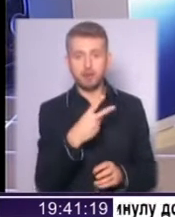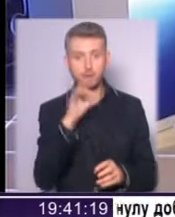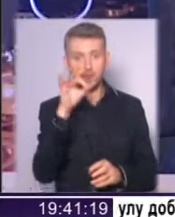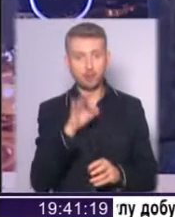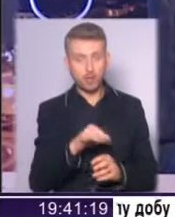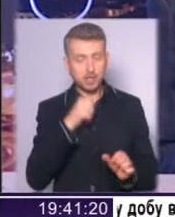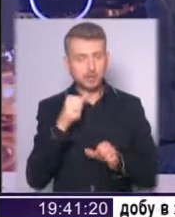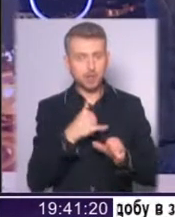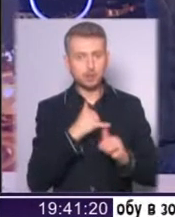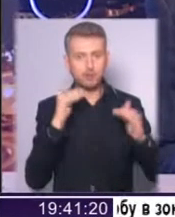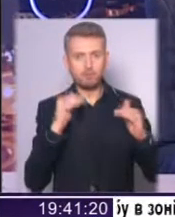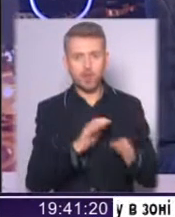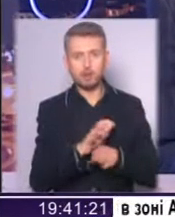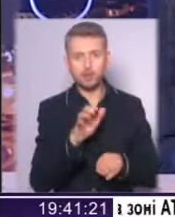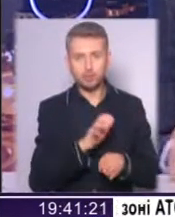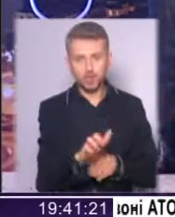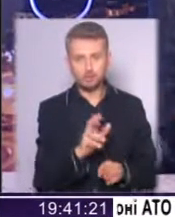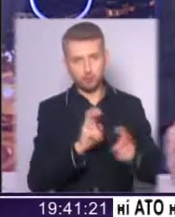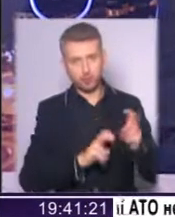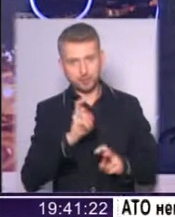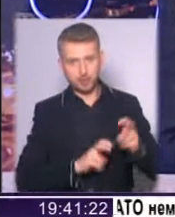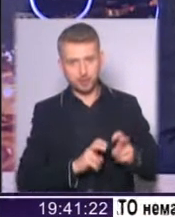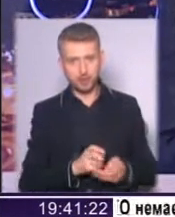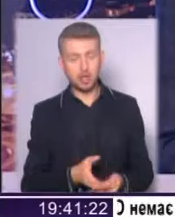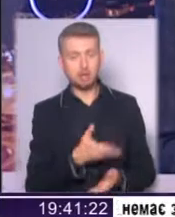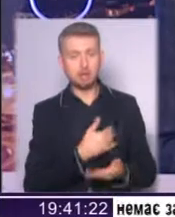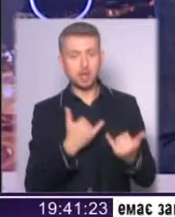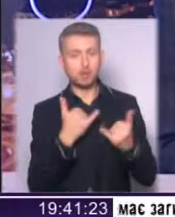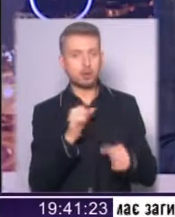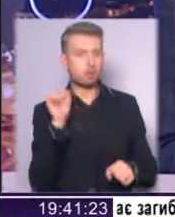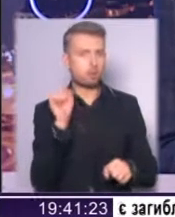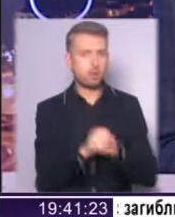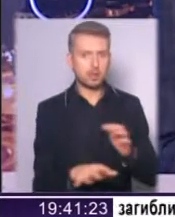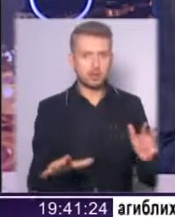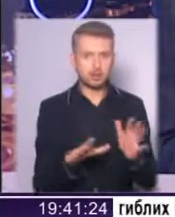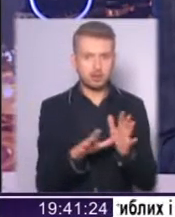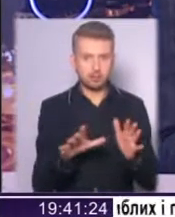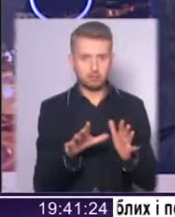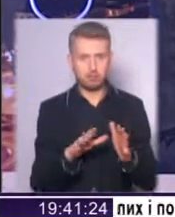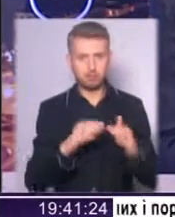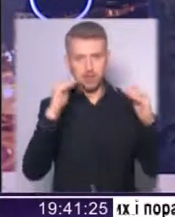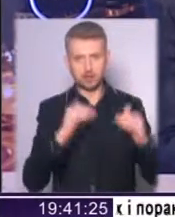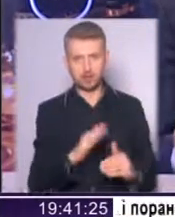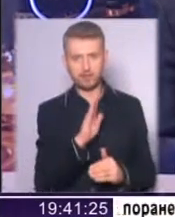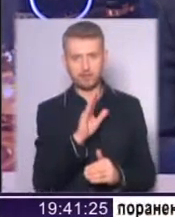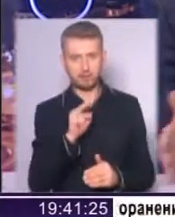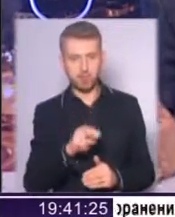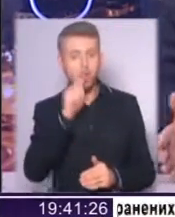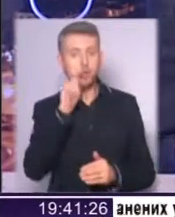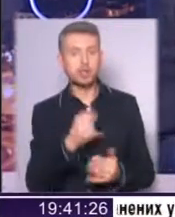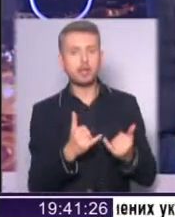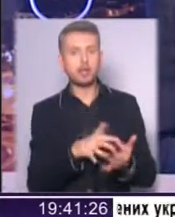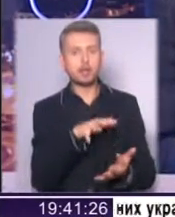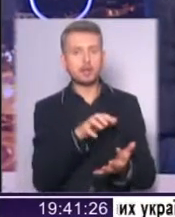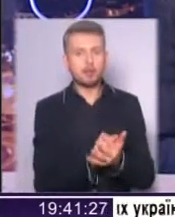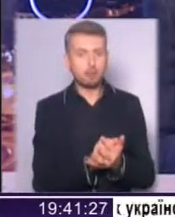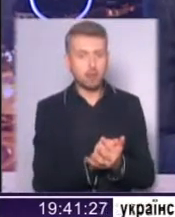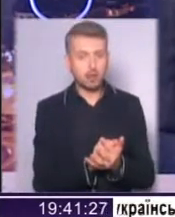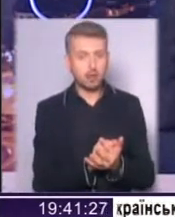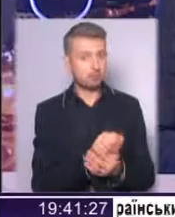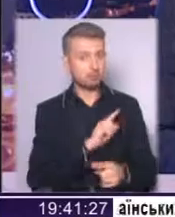дійсно, закручування гайок у нашому бізнесі. Це скорочення робочих місць, більше 10%, вже 2,5 мільйони безробітних. І це правильно, кожне четверте підприємство